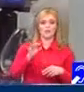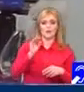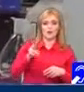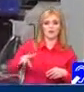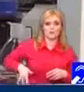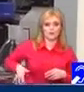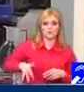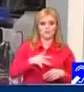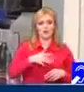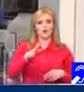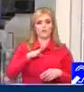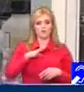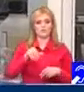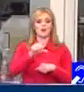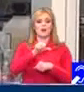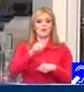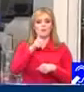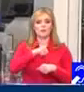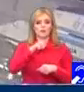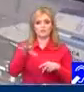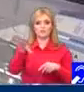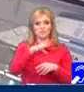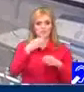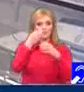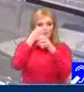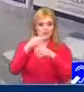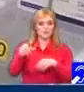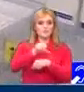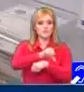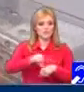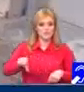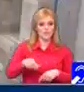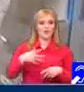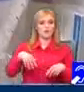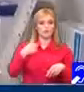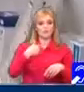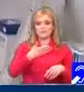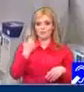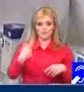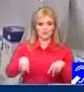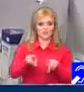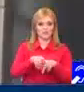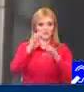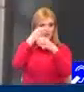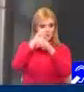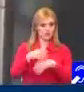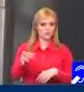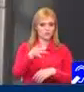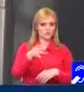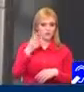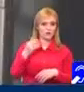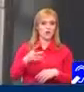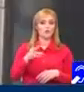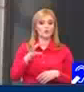fost făcute în străinătate pentru că în Republica Moldova nu există un laborator pentru astfel de cercetări. Marea descoperire a fost făcută însă